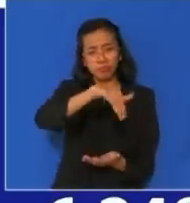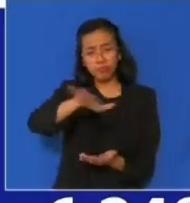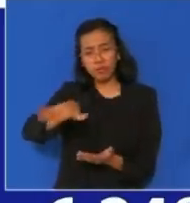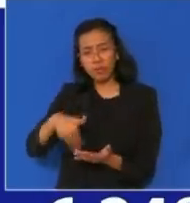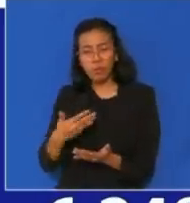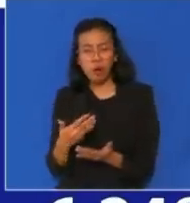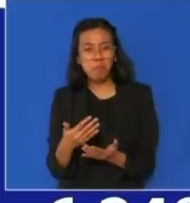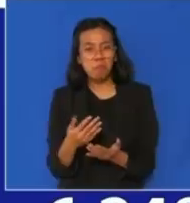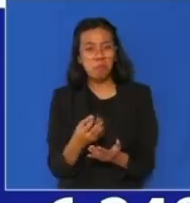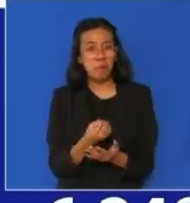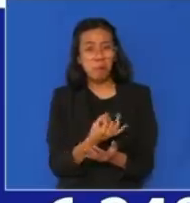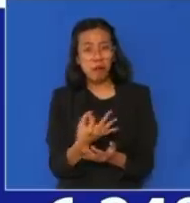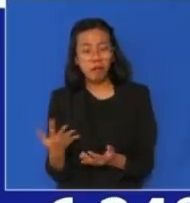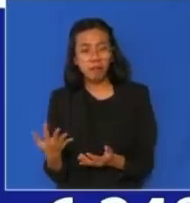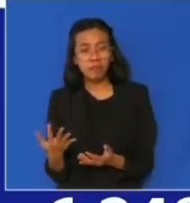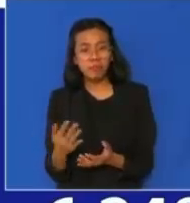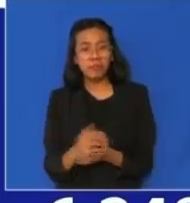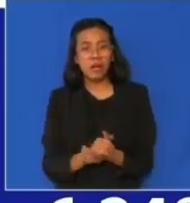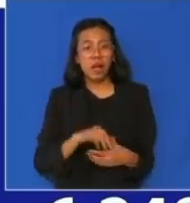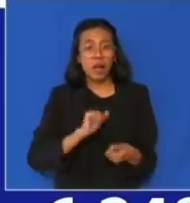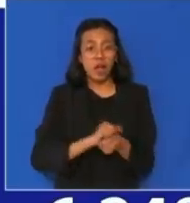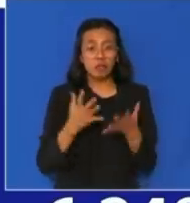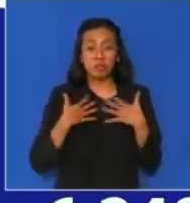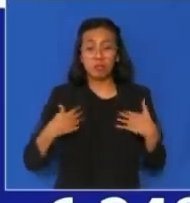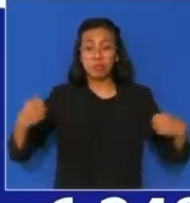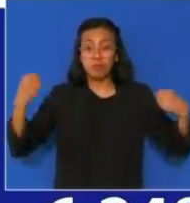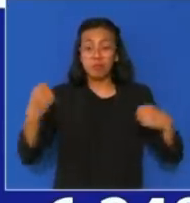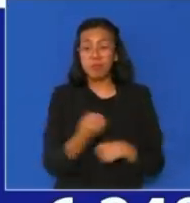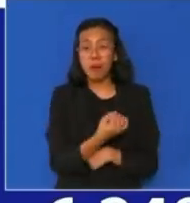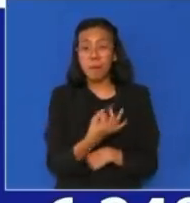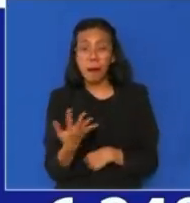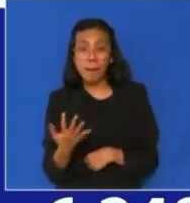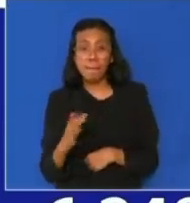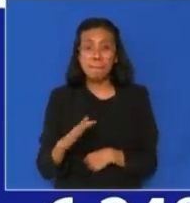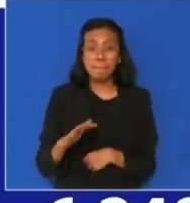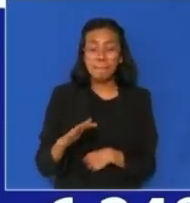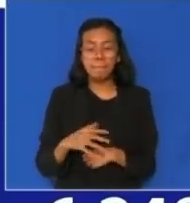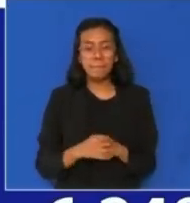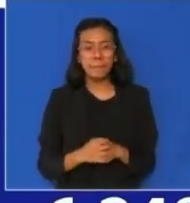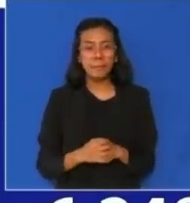sebanyak kasus sembuhnya adalah sebanyak